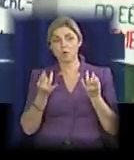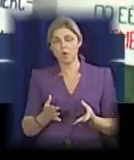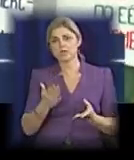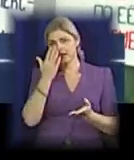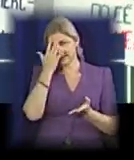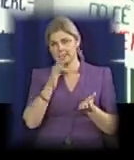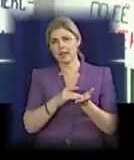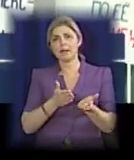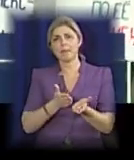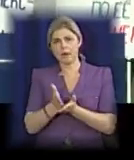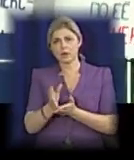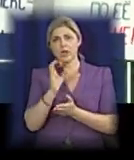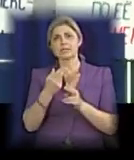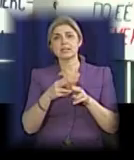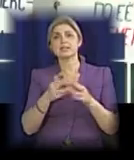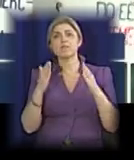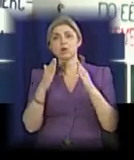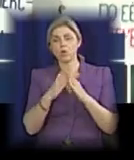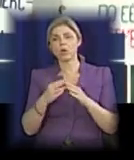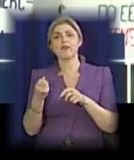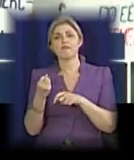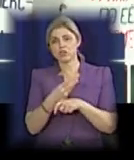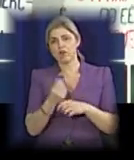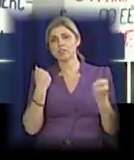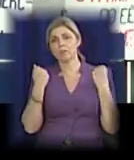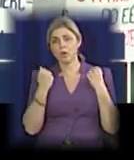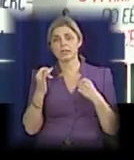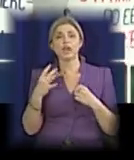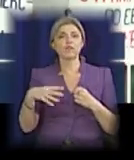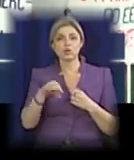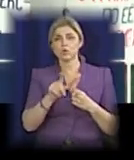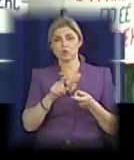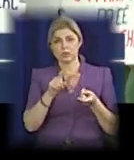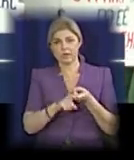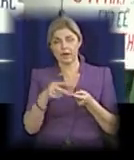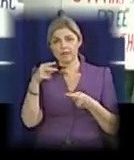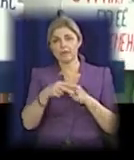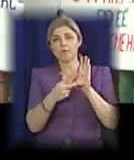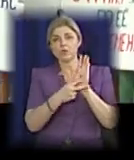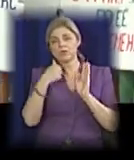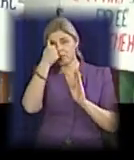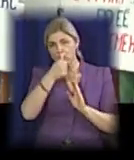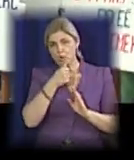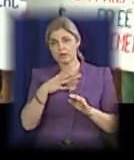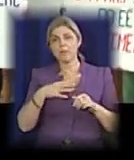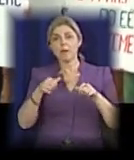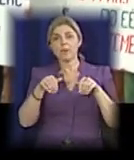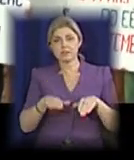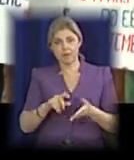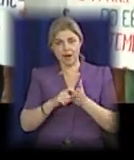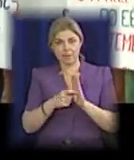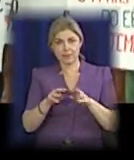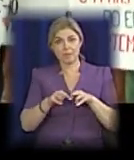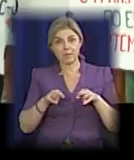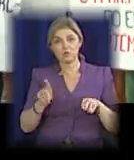Просто цілеспрямовано з цієї будівлі виживають спортсменів і все, що з ними пов'язане. В 2008 році була постанова Кабінету міністрів, що